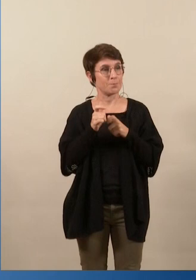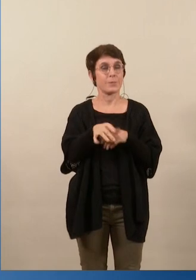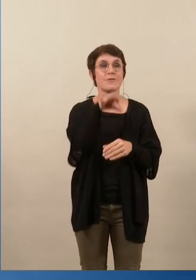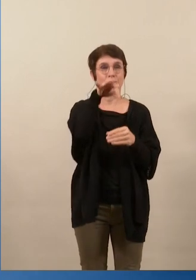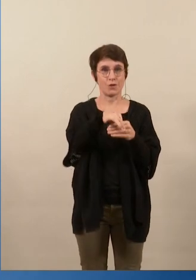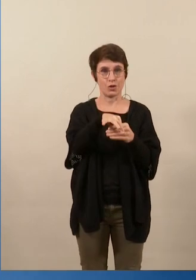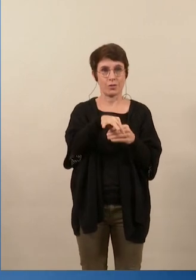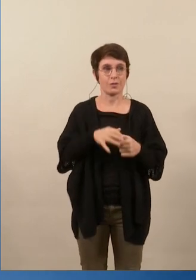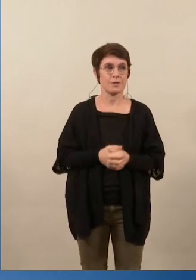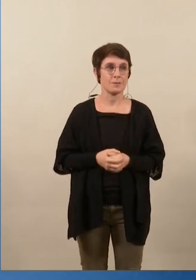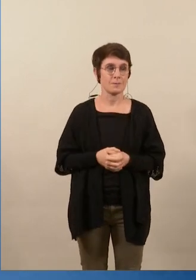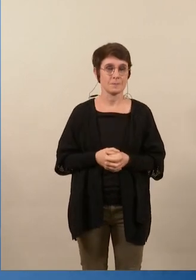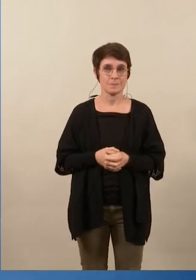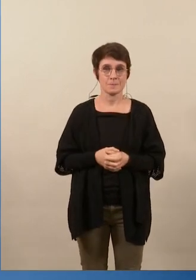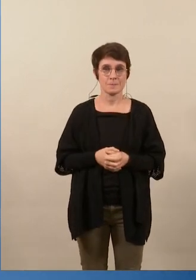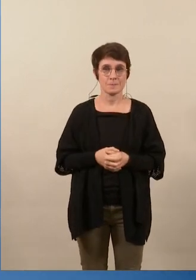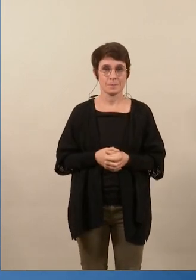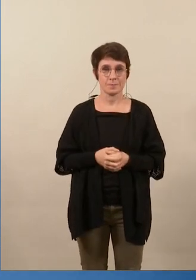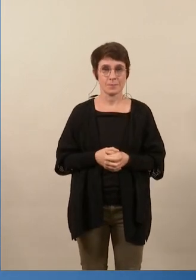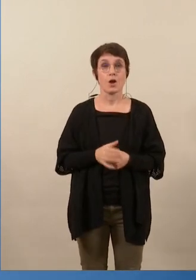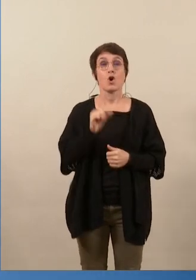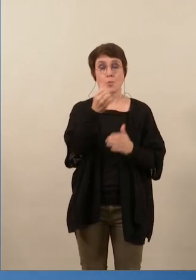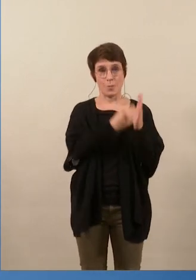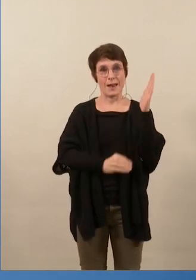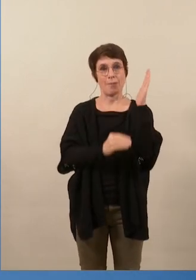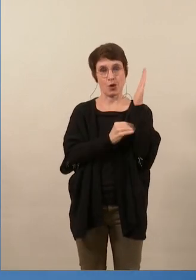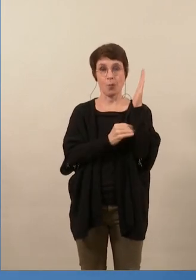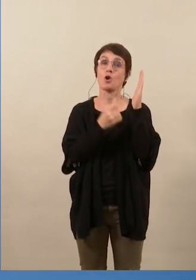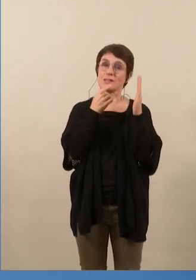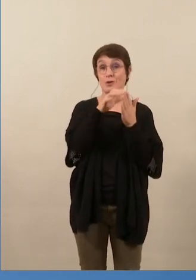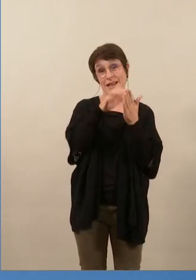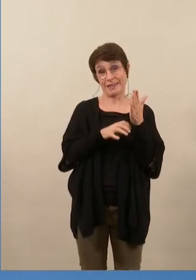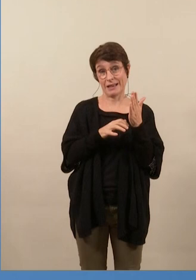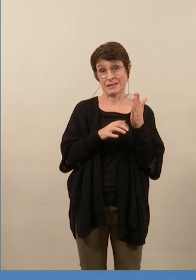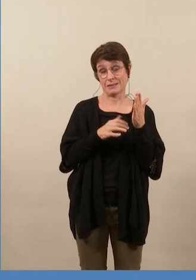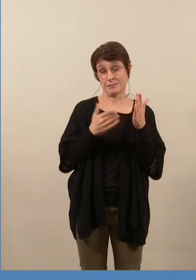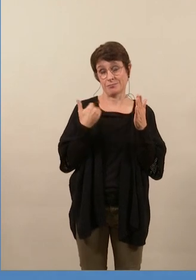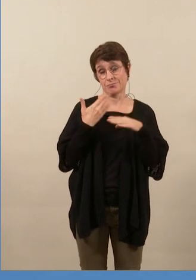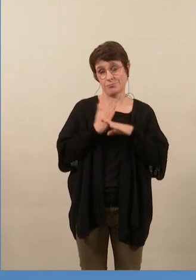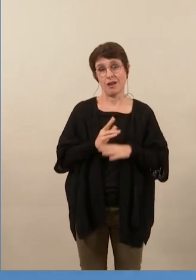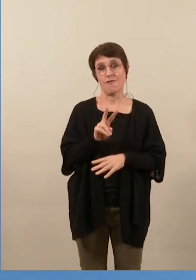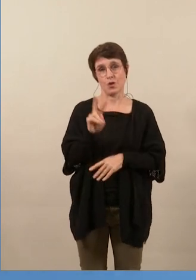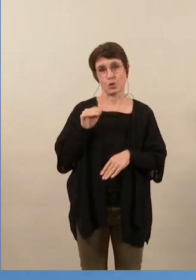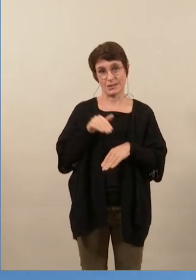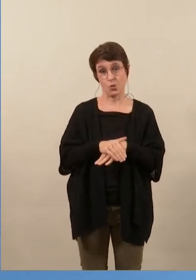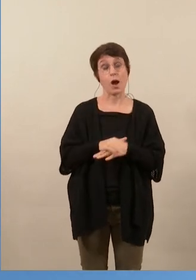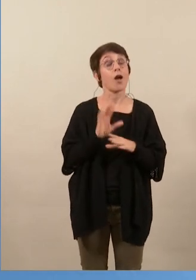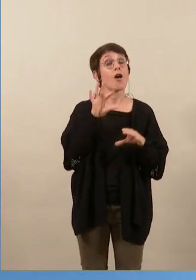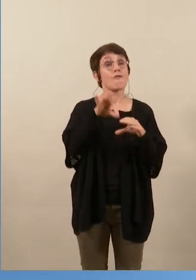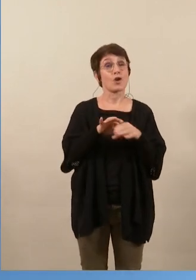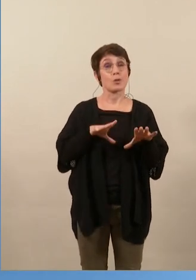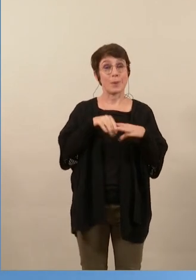voix d'abord l'amendement AC la version du texte de vendredi soir donc qui ne prend pas part au vote